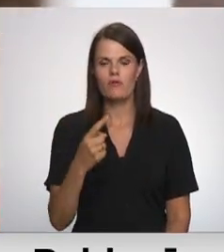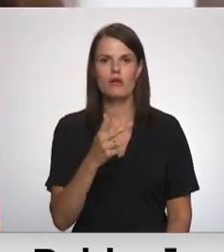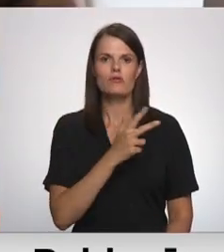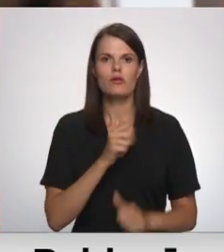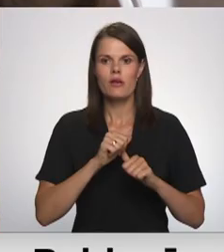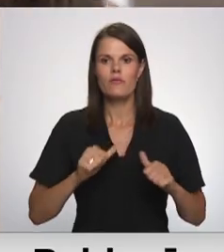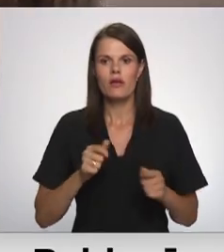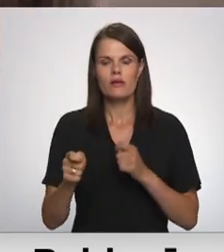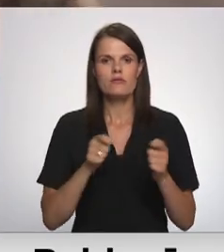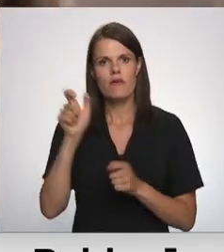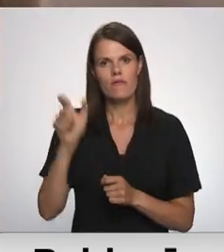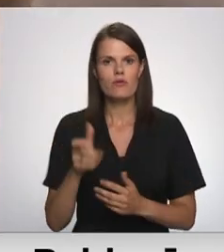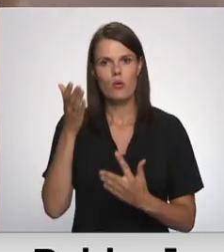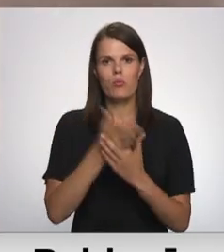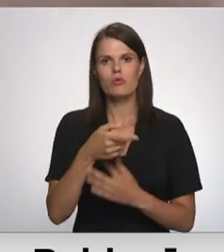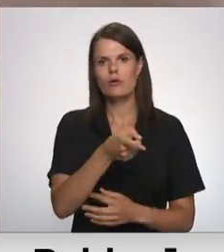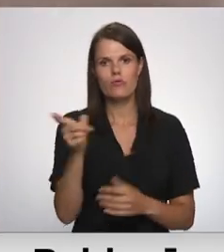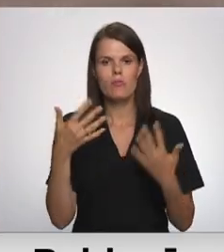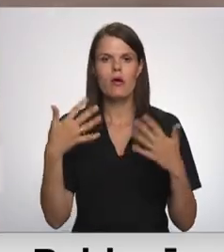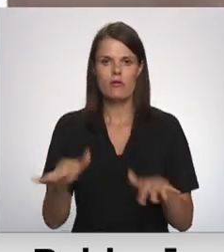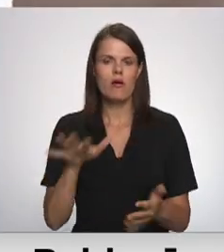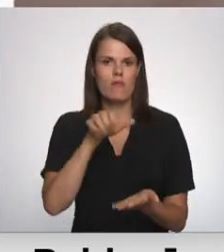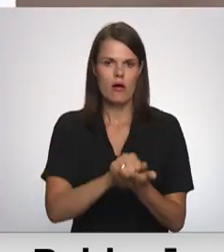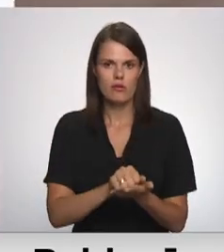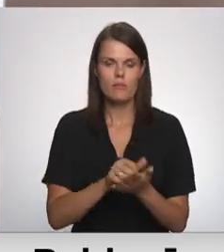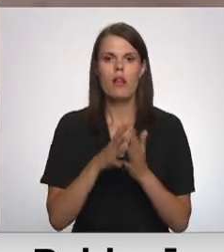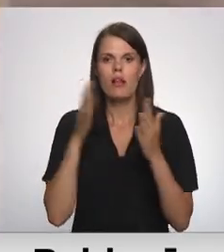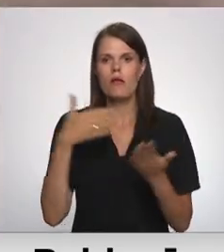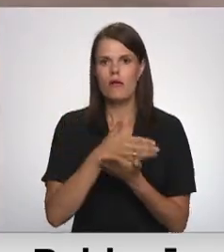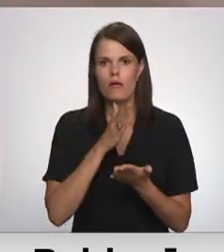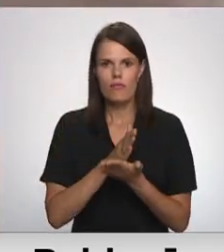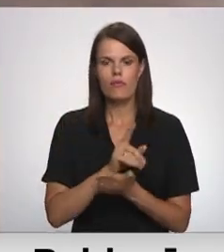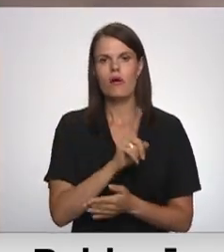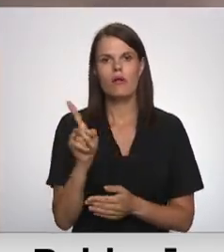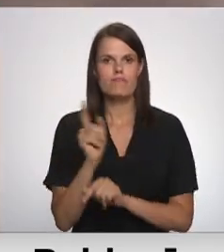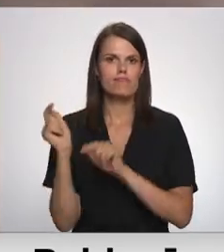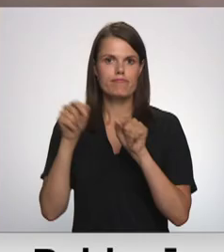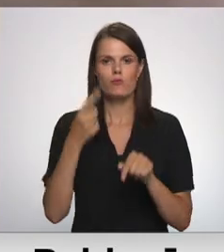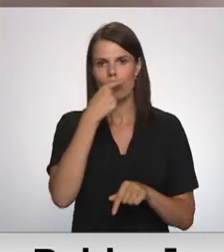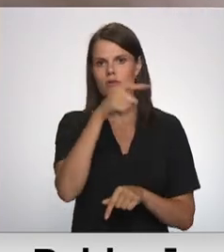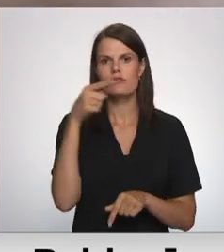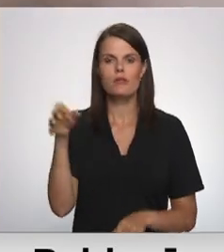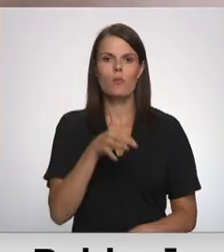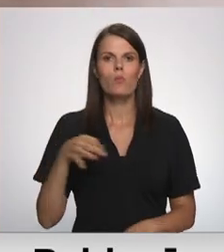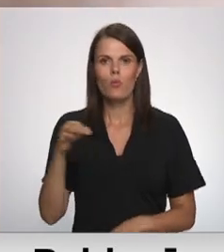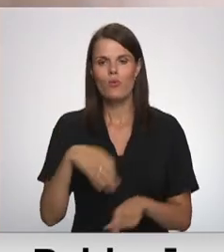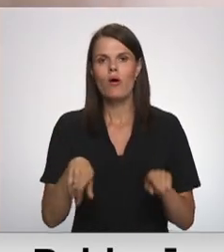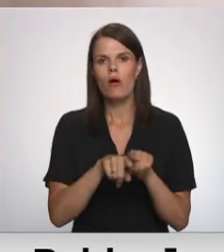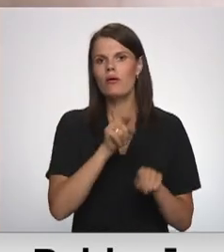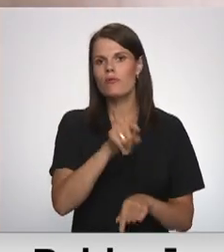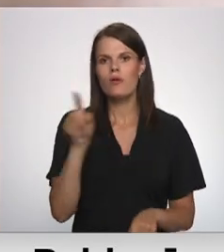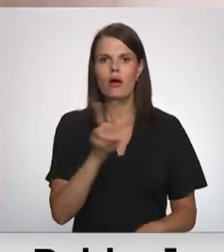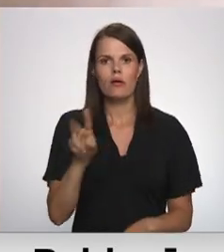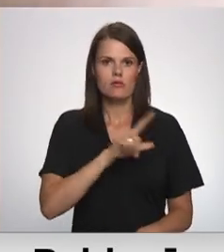sociālā dienesta vadītāja, puse no tām jau esot aizņemta. Lielākoties tie esot atbraucēji no citiem novadiem, kā arī tie, kuri